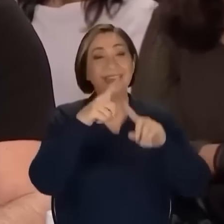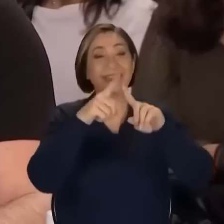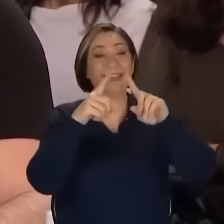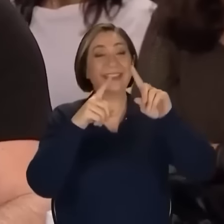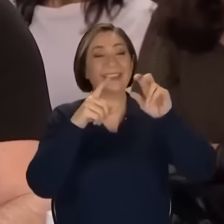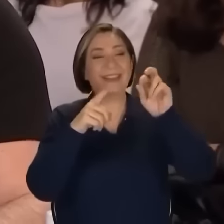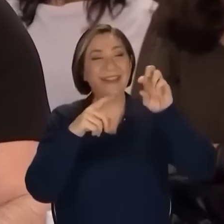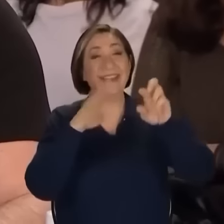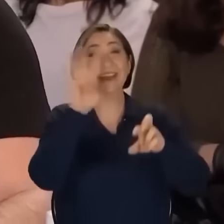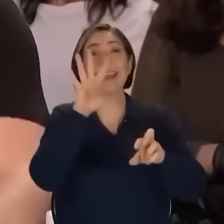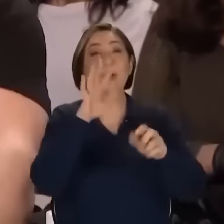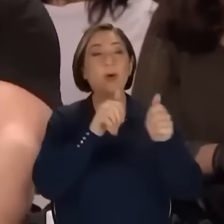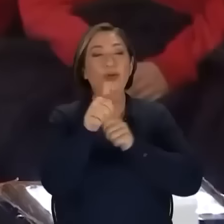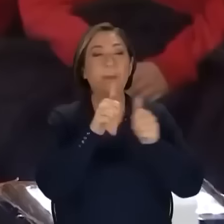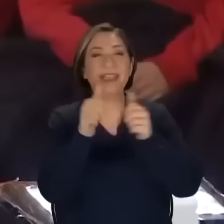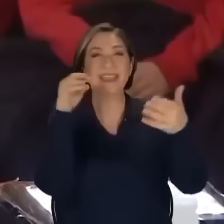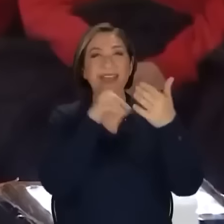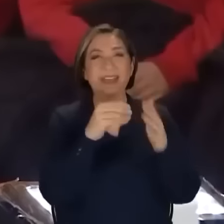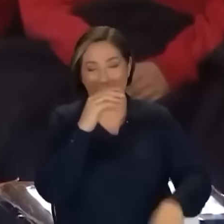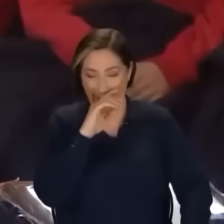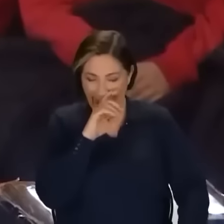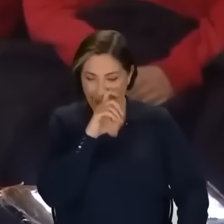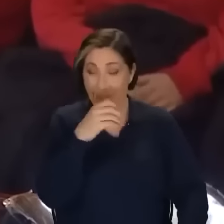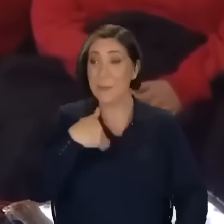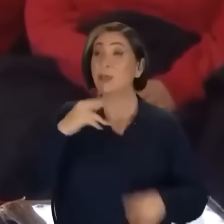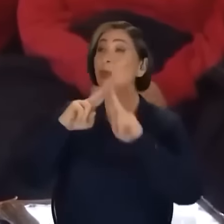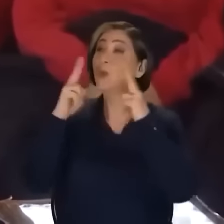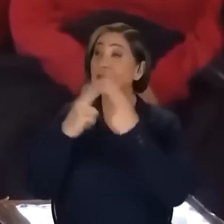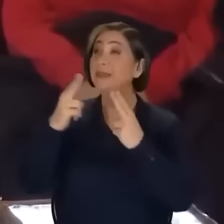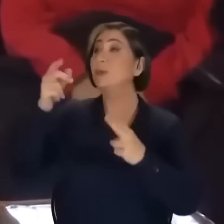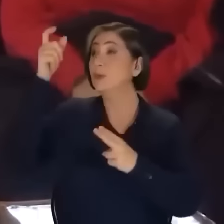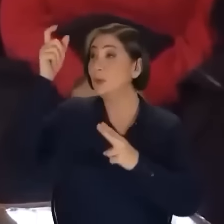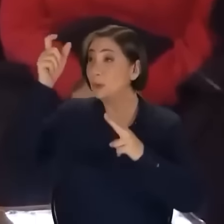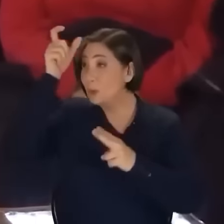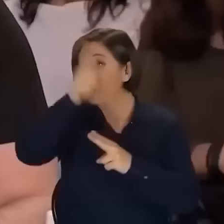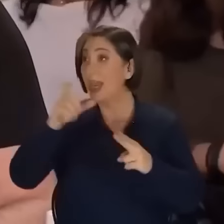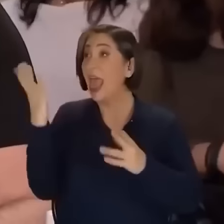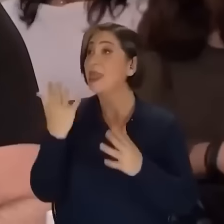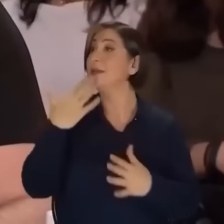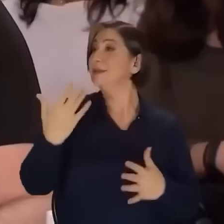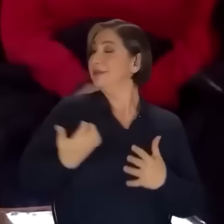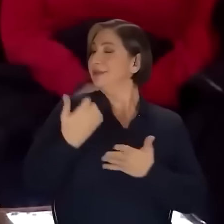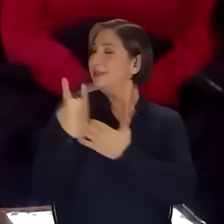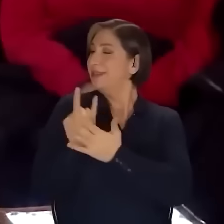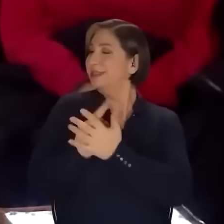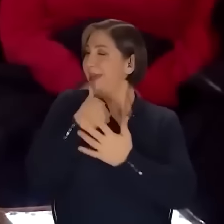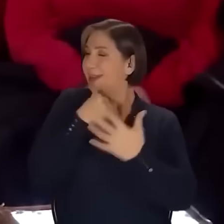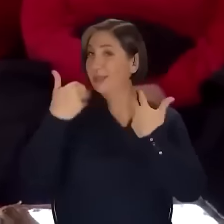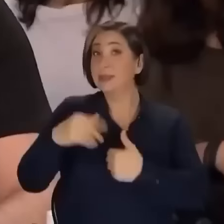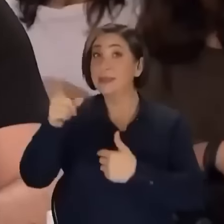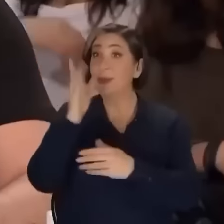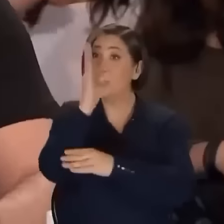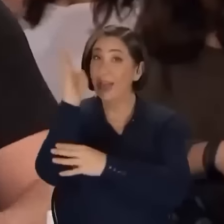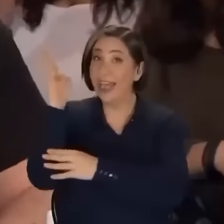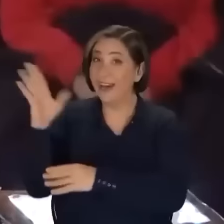Top 40 olunca otomatikman giriyordum Ben Türkiye'nin Ben dünyanın ve Türkiye'nin en seksi erkeği seçi dünya da var